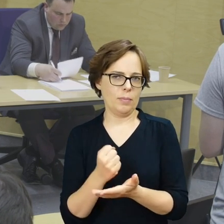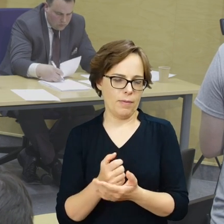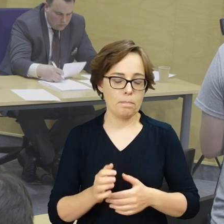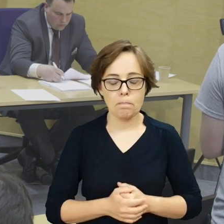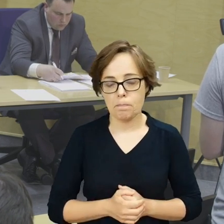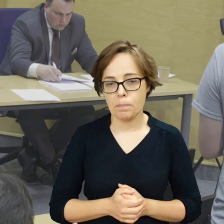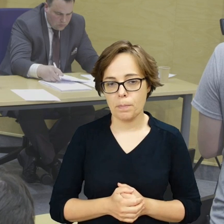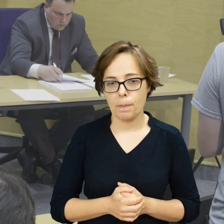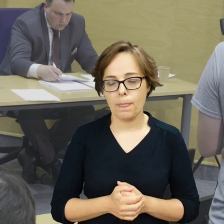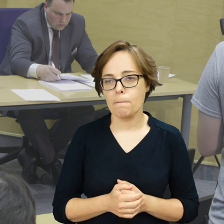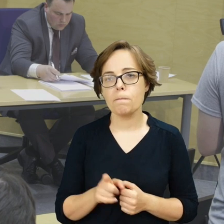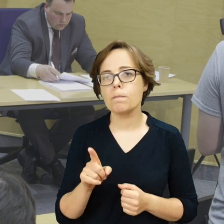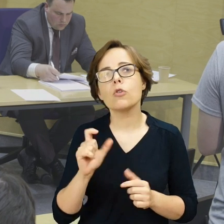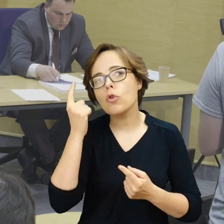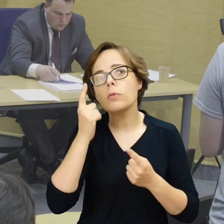przyczynić